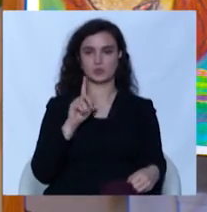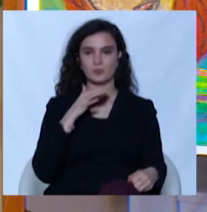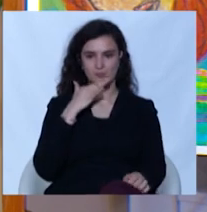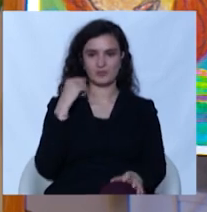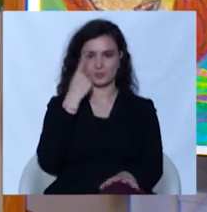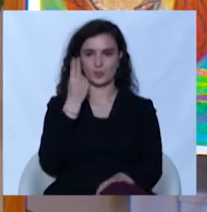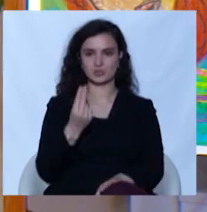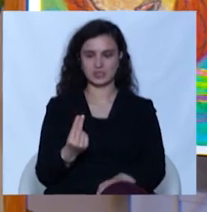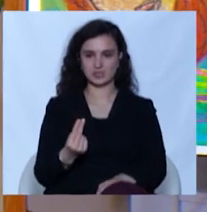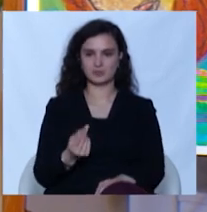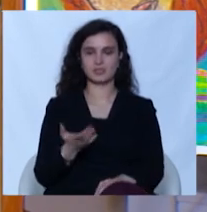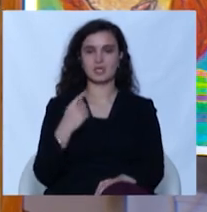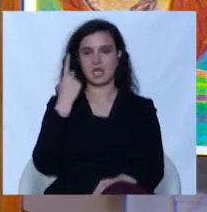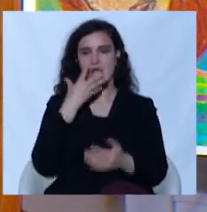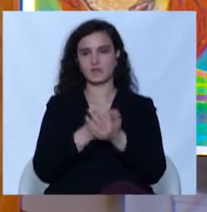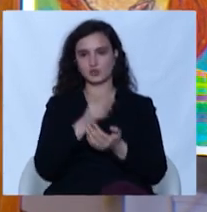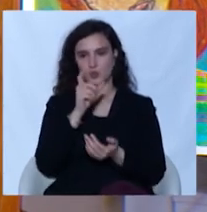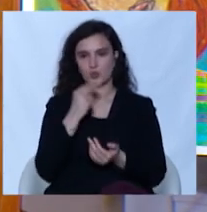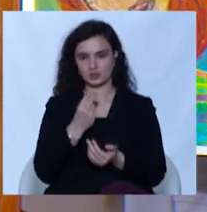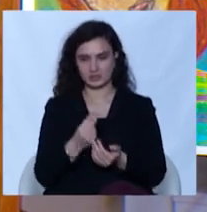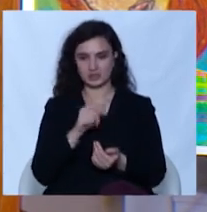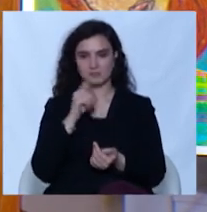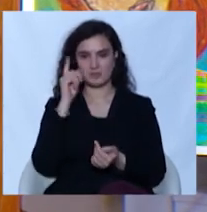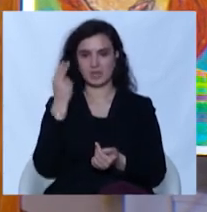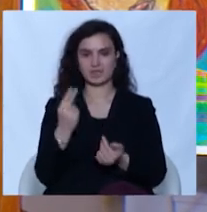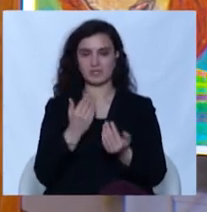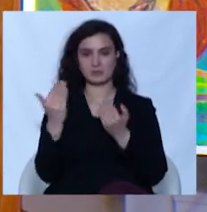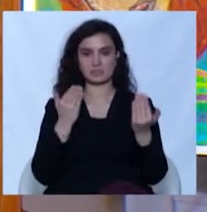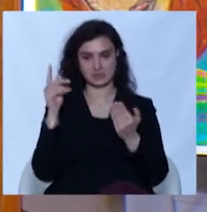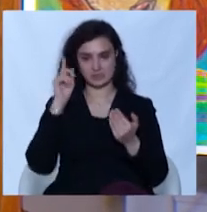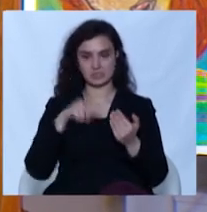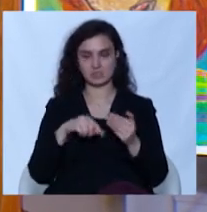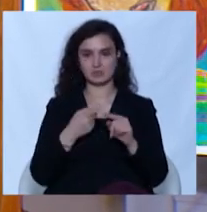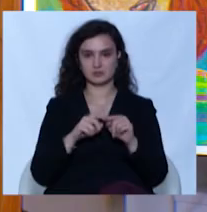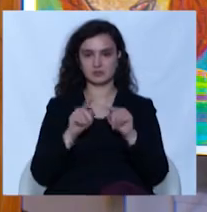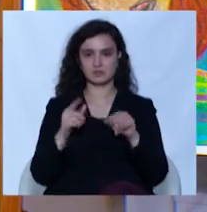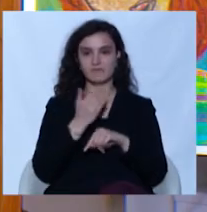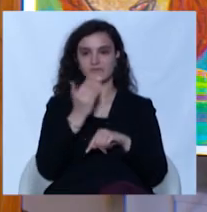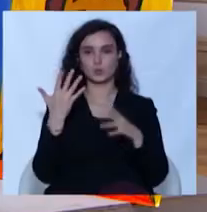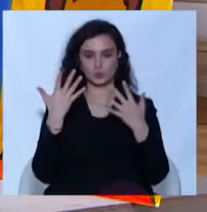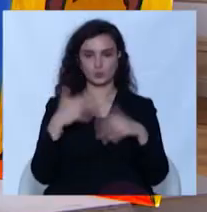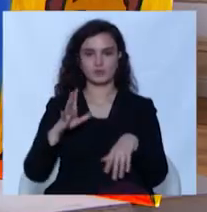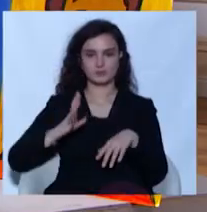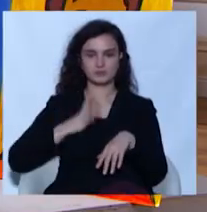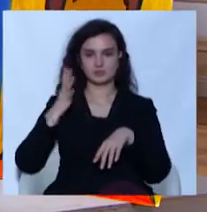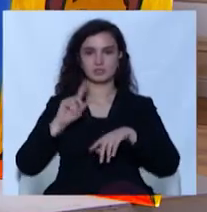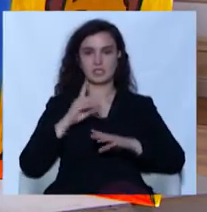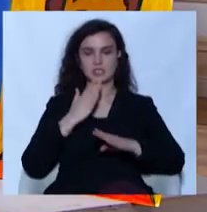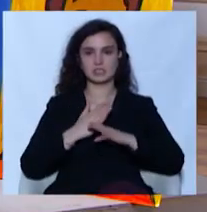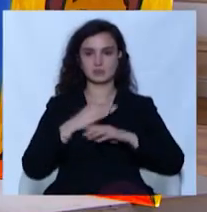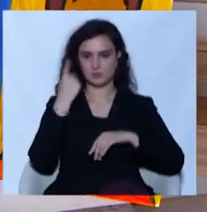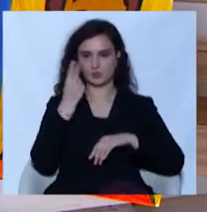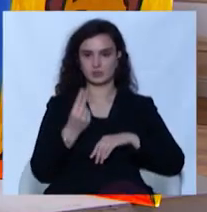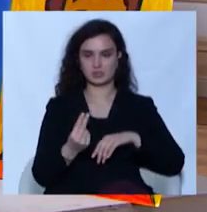ბევრი პორტრეტები, ავტოპორტრეტი იცით, ხო? მხატვრების ნახავს. თქვენ უკვე გაიარეთ, რა არის პორტრეტი. მოდი